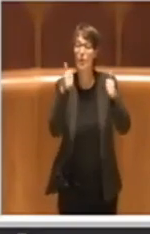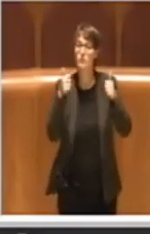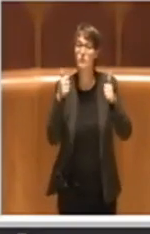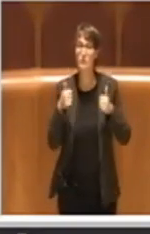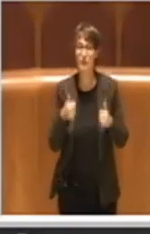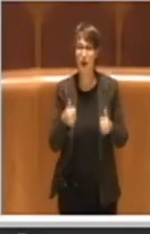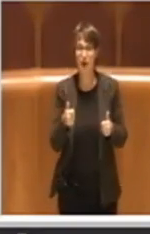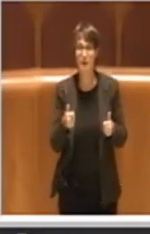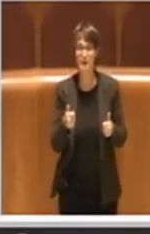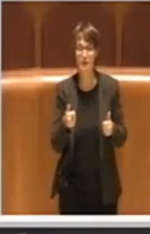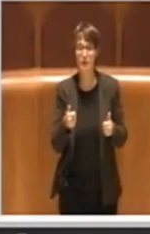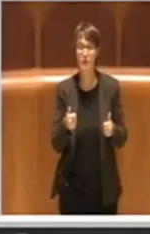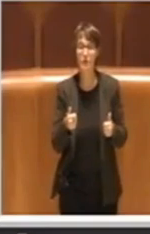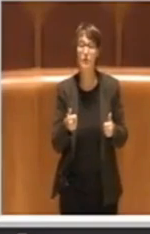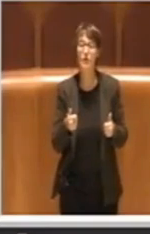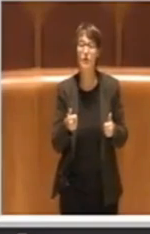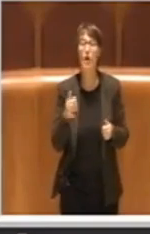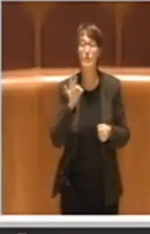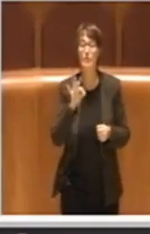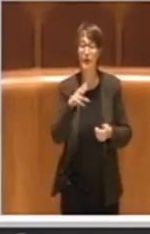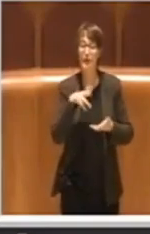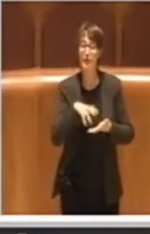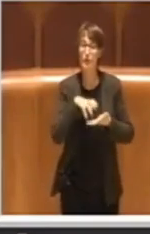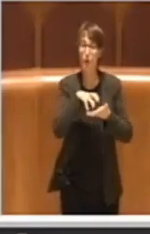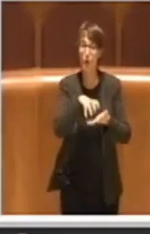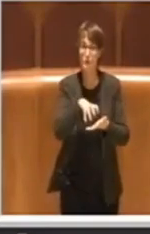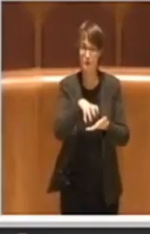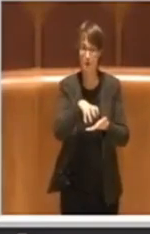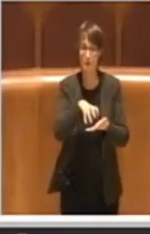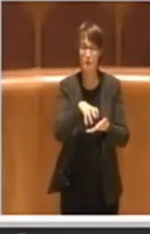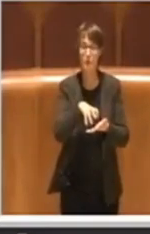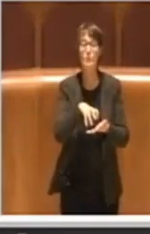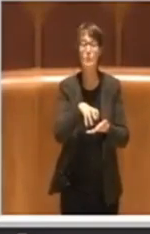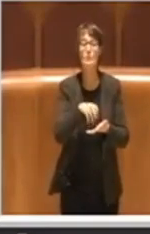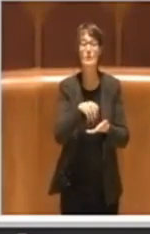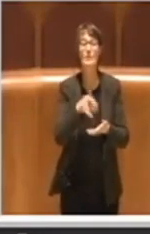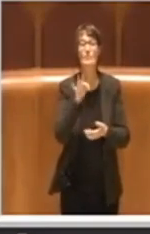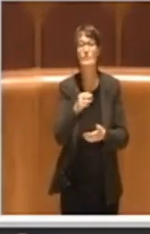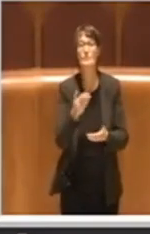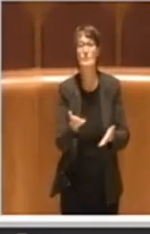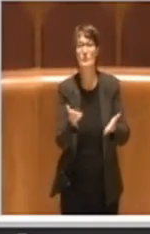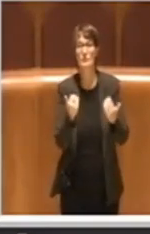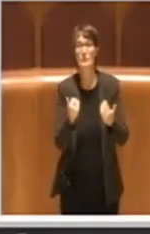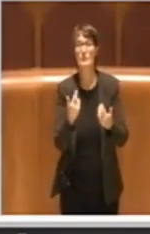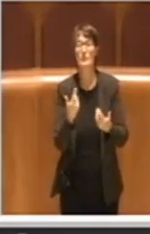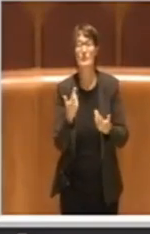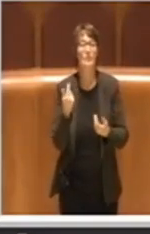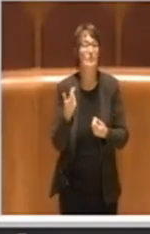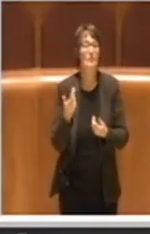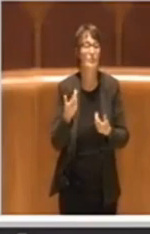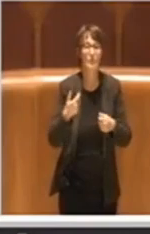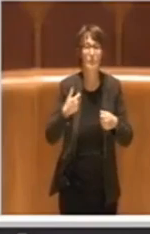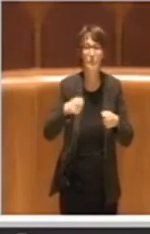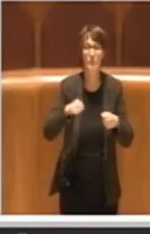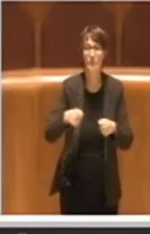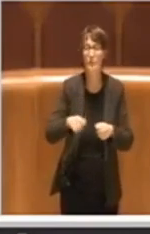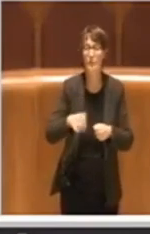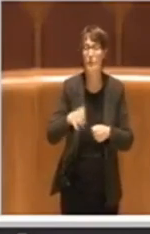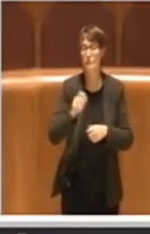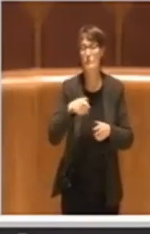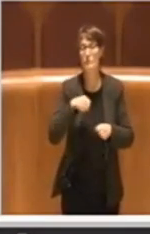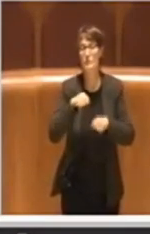e si parla di contributi all'acquisto di veicoli a basso impatto ambientale lei destinati a cittadini maggiorenni senza